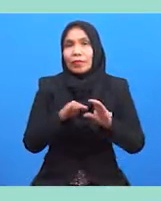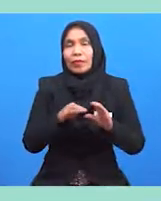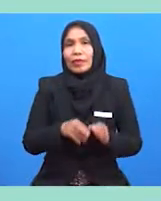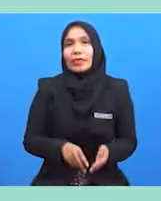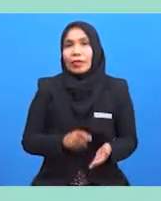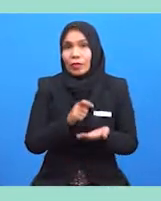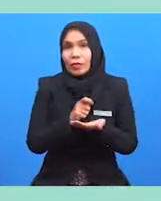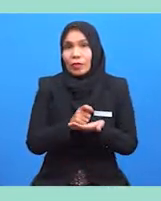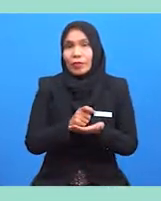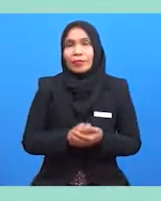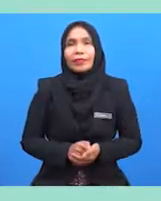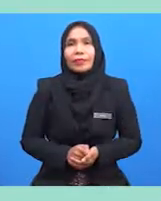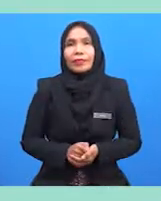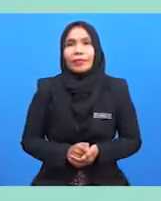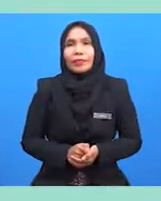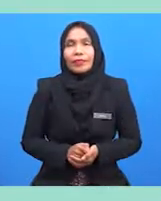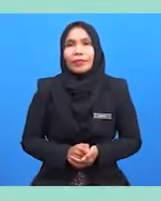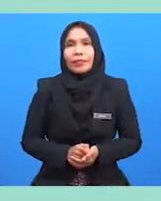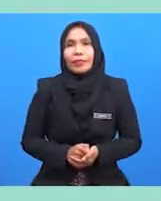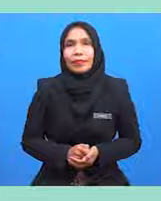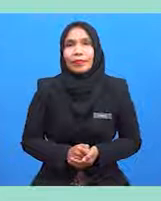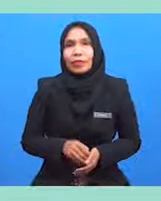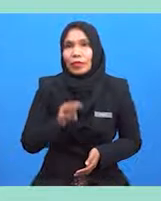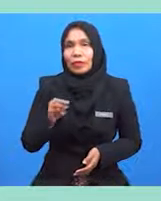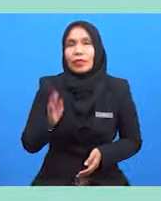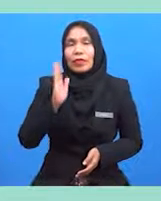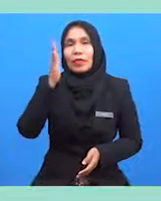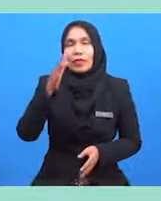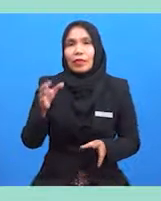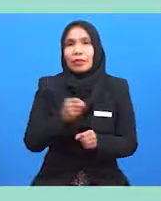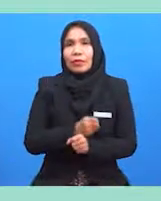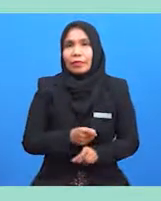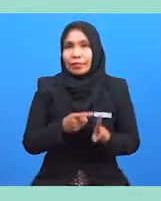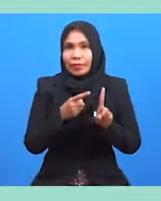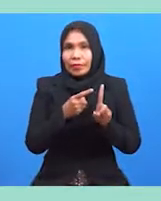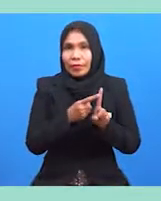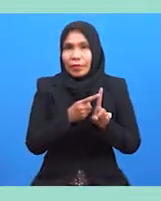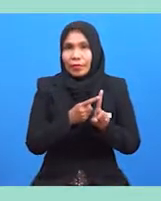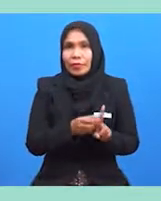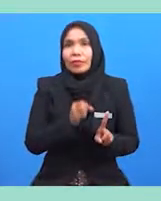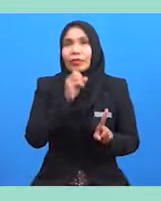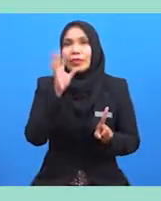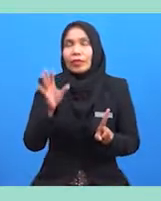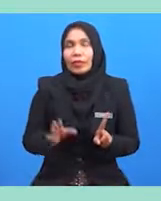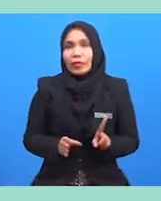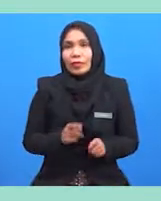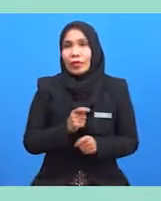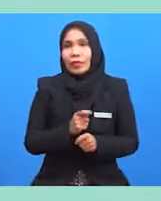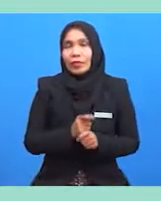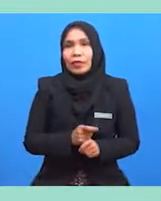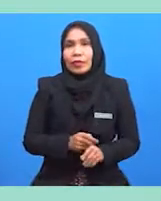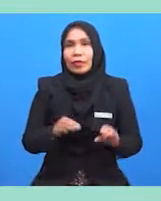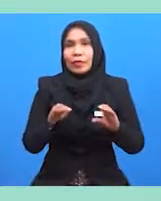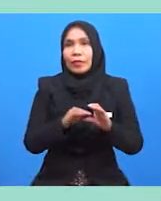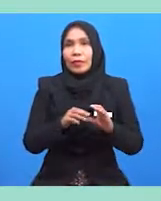akhir pembelajaran kita ini, murid-murid akan dapat yang pertama, menyatakan fungsi-fungsi utama Bank